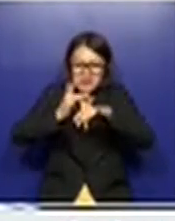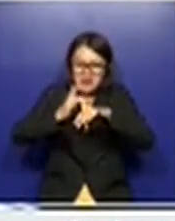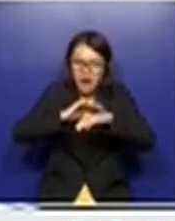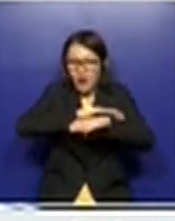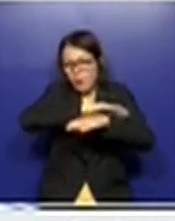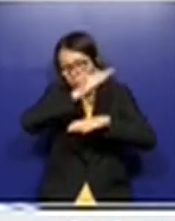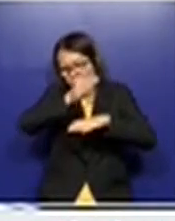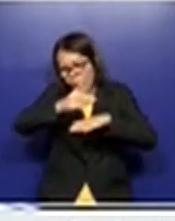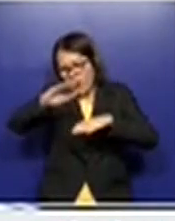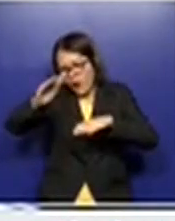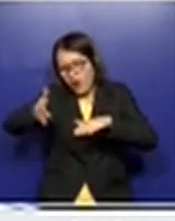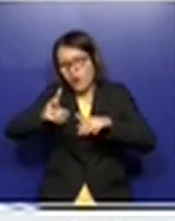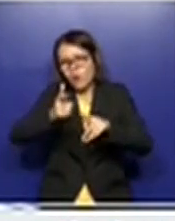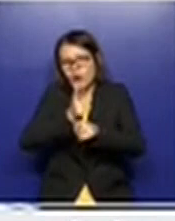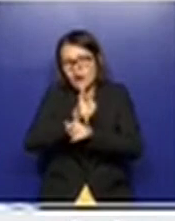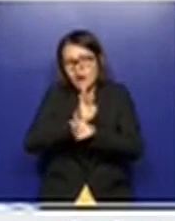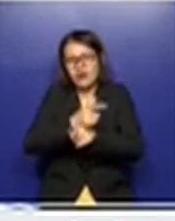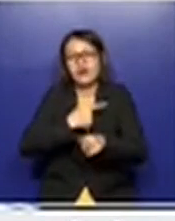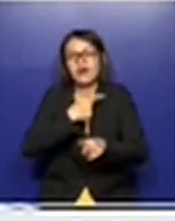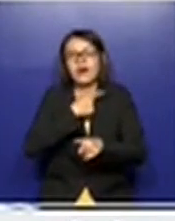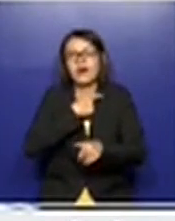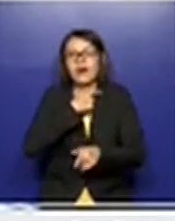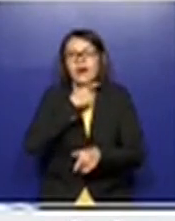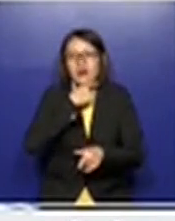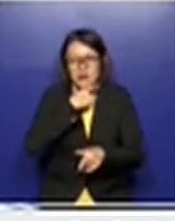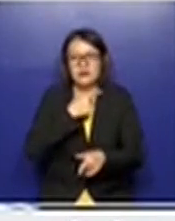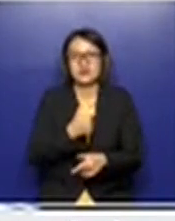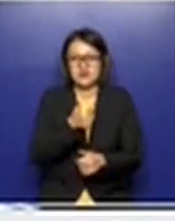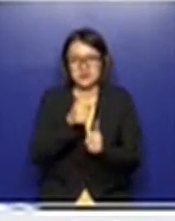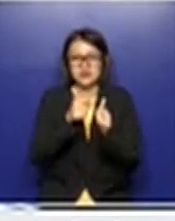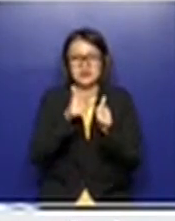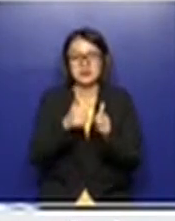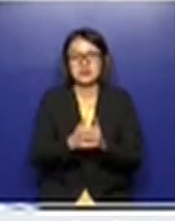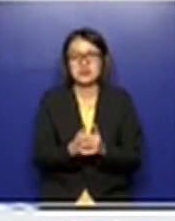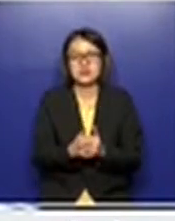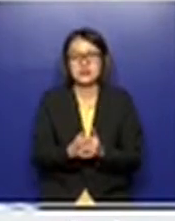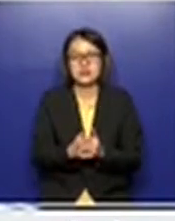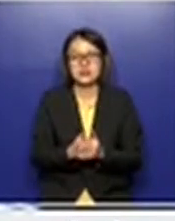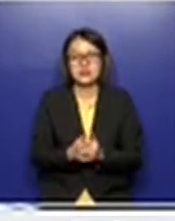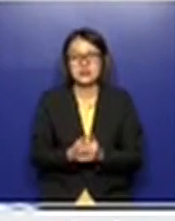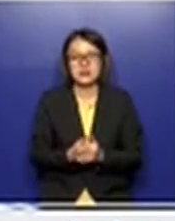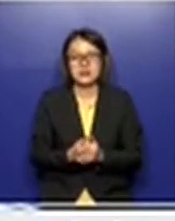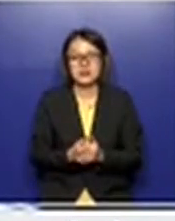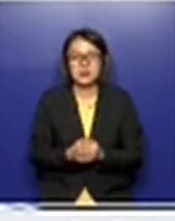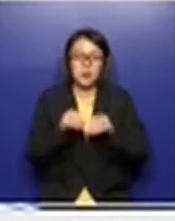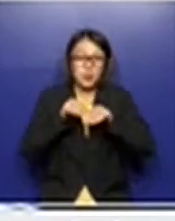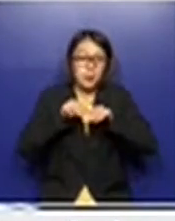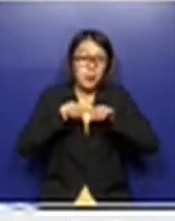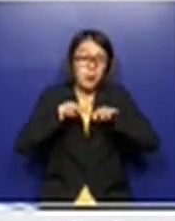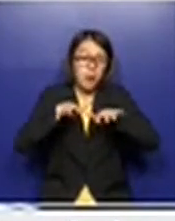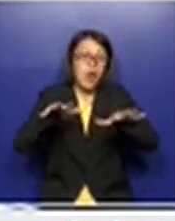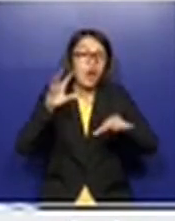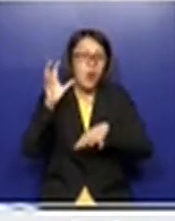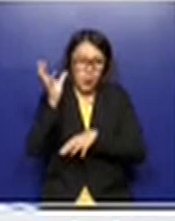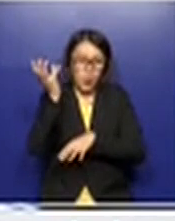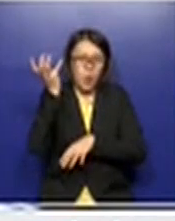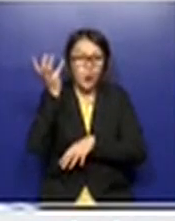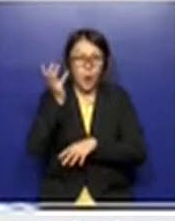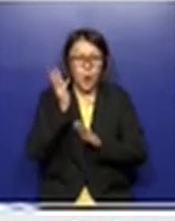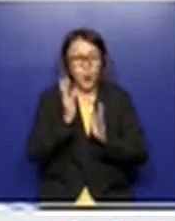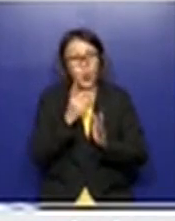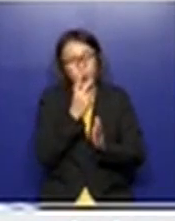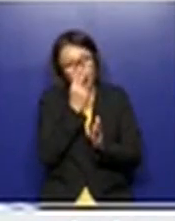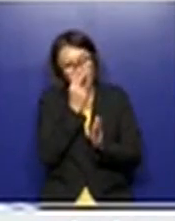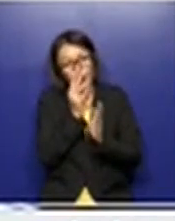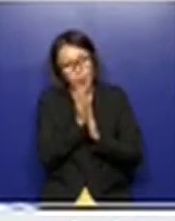องชนเผ่ากะเหรี่ยงในพื้นที่เนี่ยผมคิดว่าเป็นสารคดีที่ถ้าเผยแพร่ไปทั่วโลกผมคิดว่ามีคนชื่น